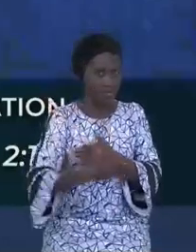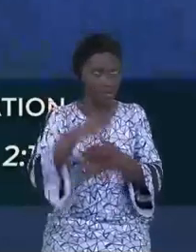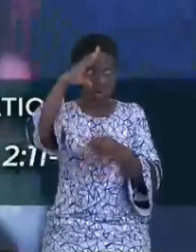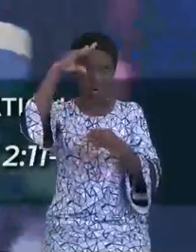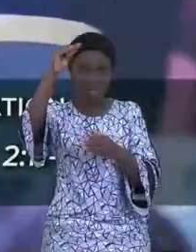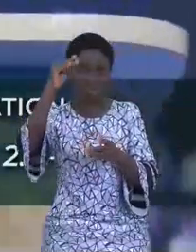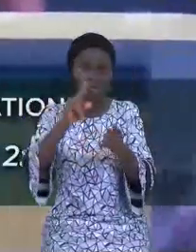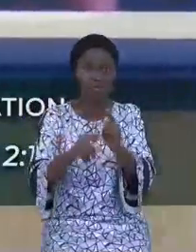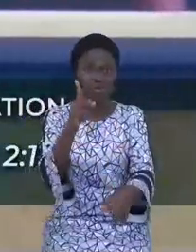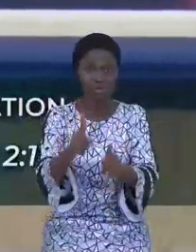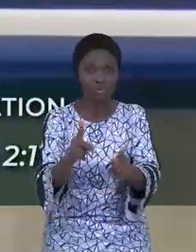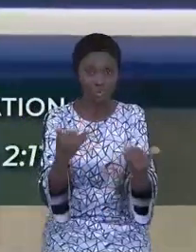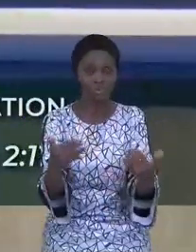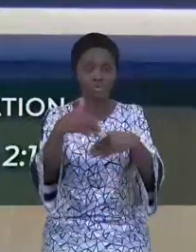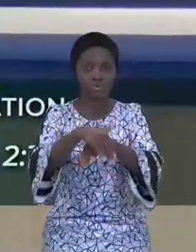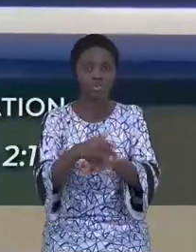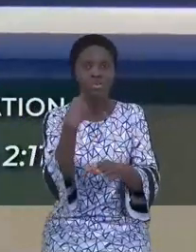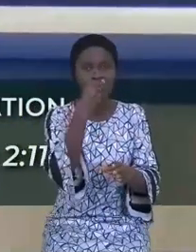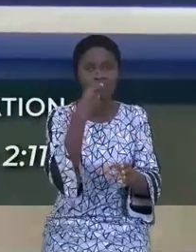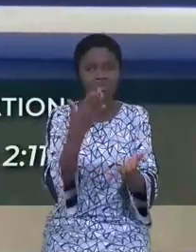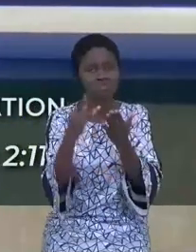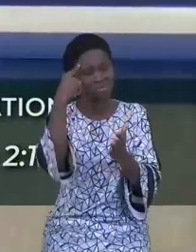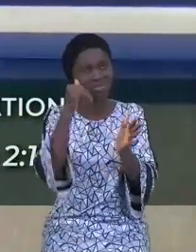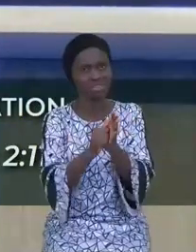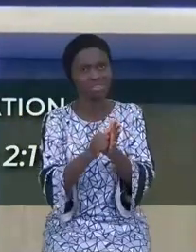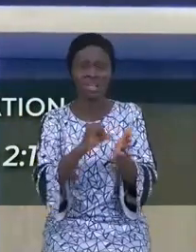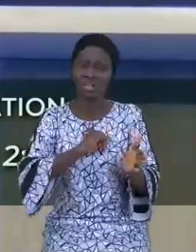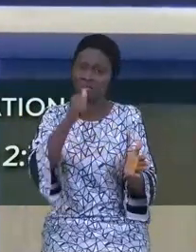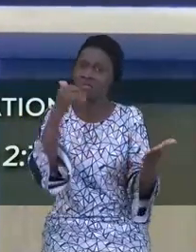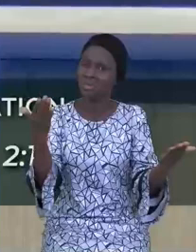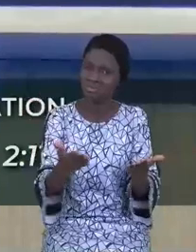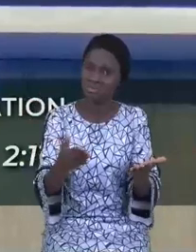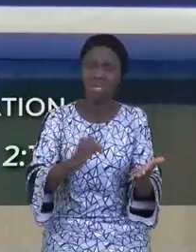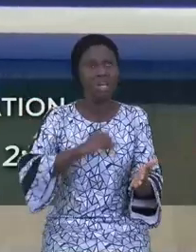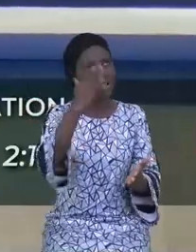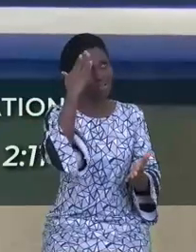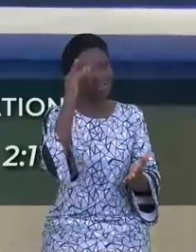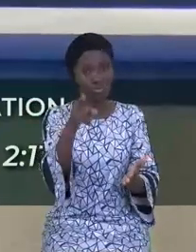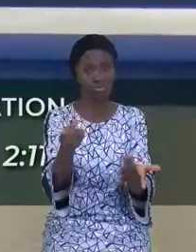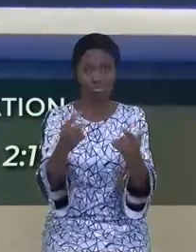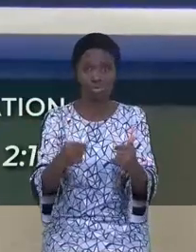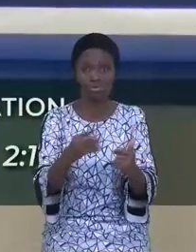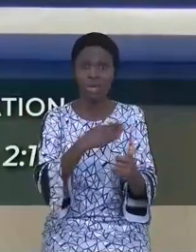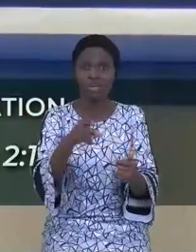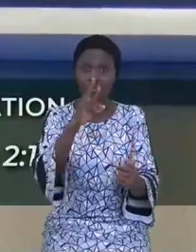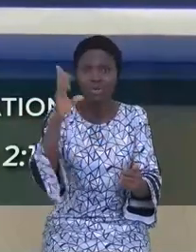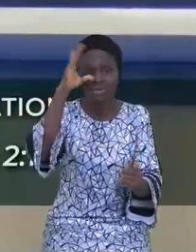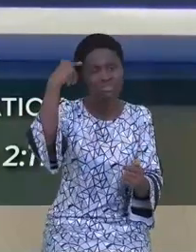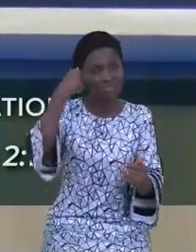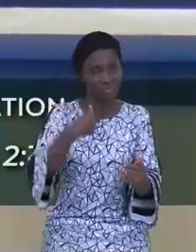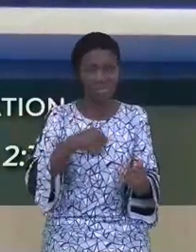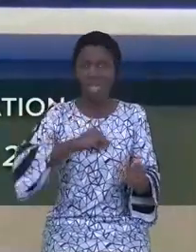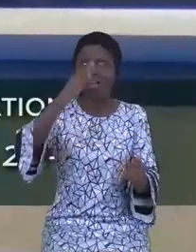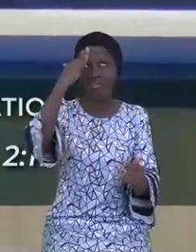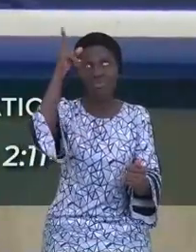ceux-là ce soir, Dieu dit, « Oh, je suis là. » Je sais que tu es venu et tu me cherchais. Je sais que tu es mort pour